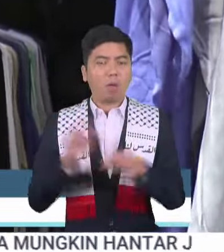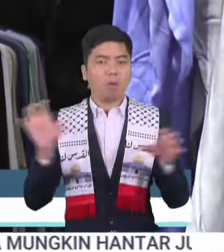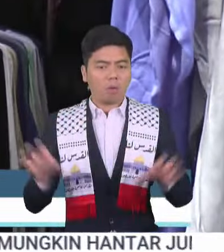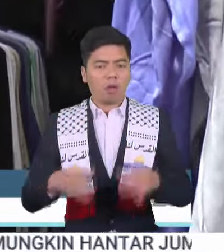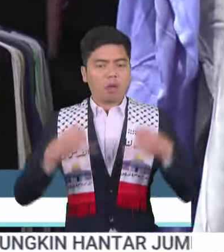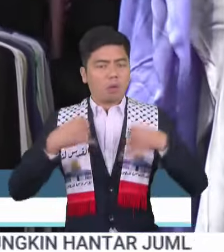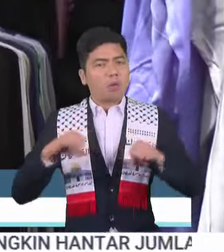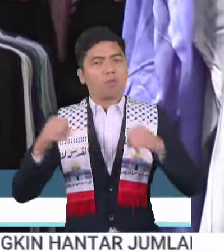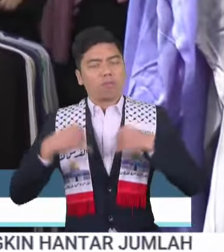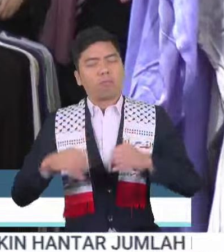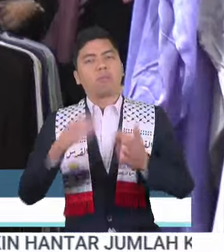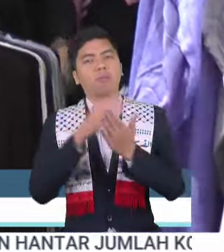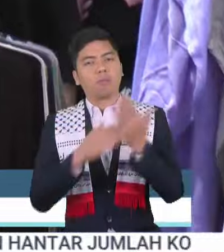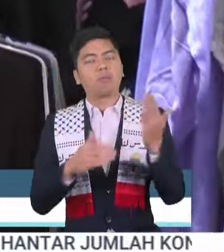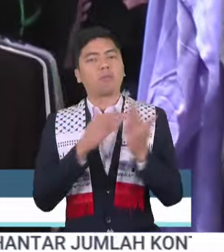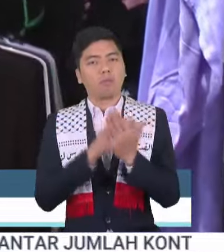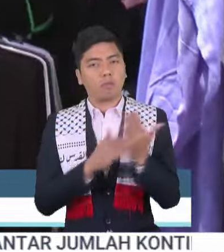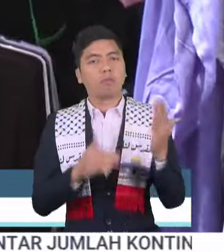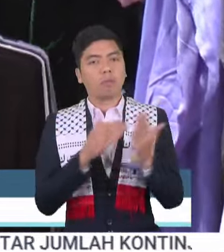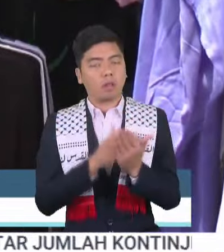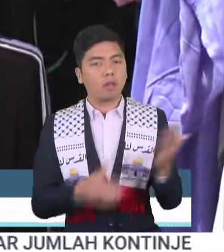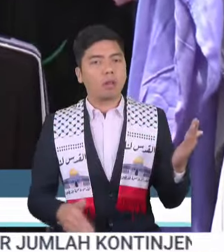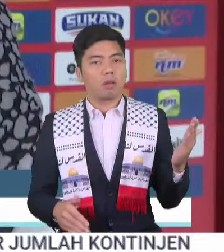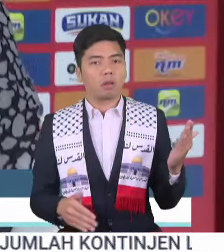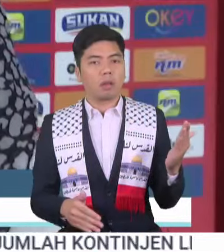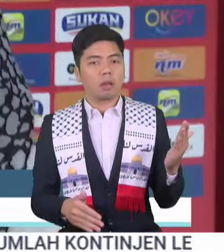jualan promosi untuk